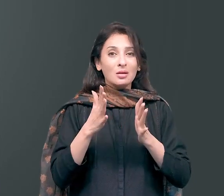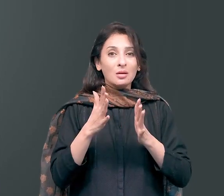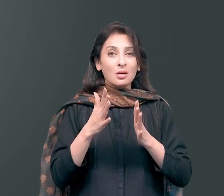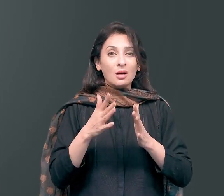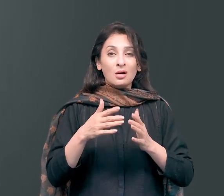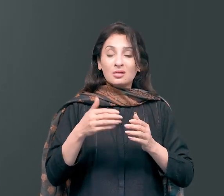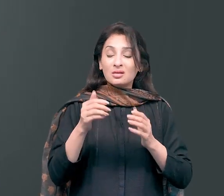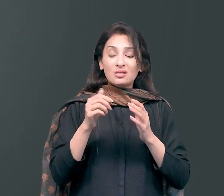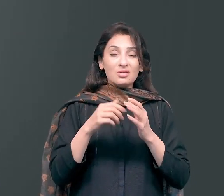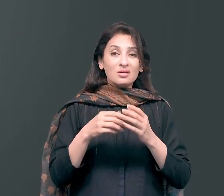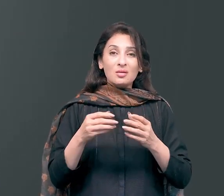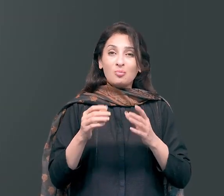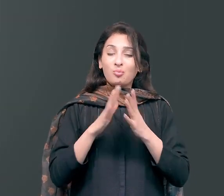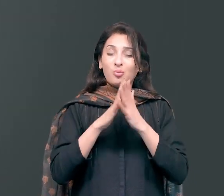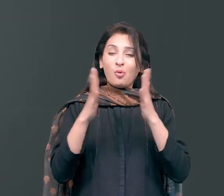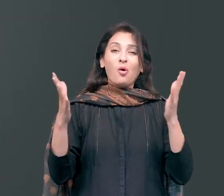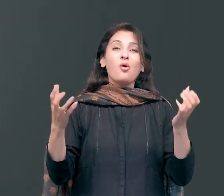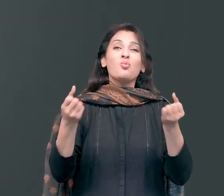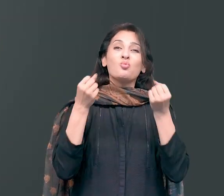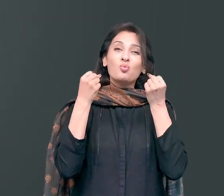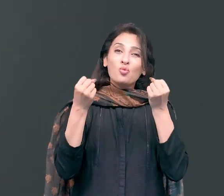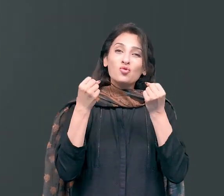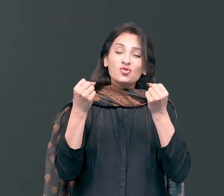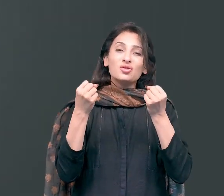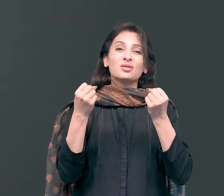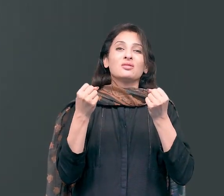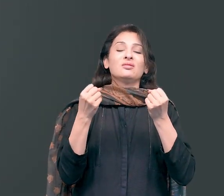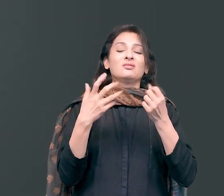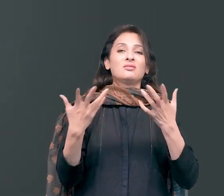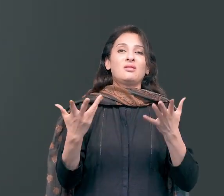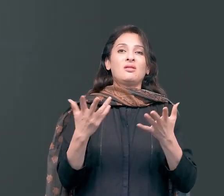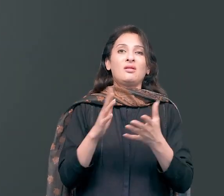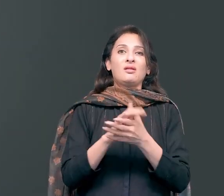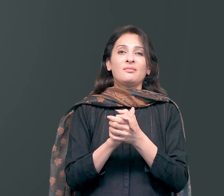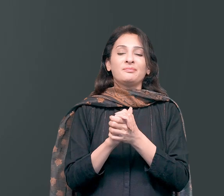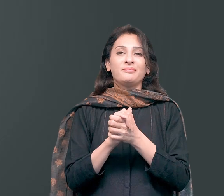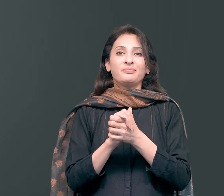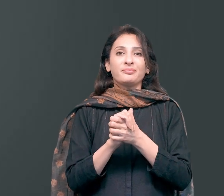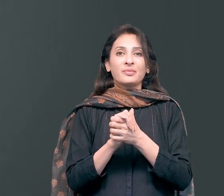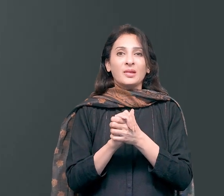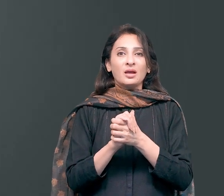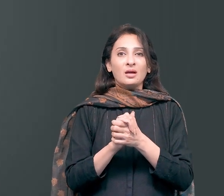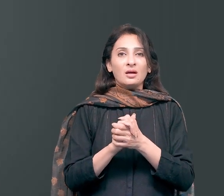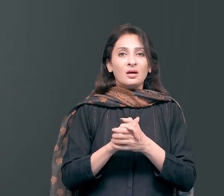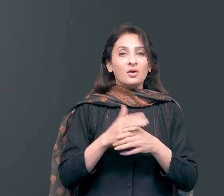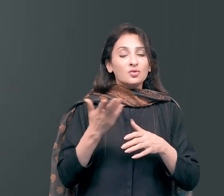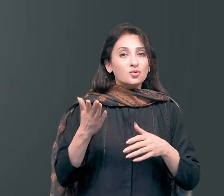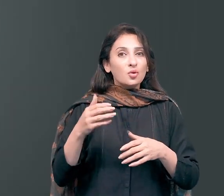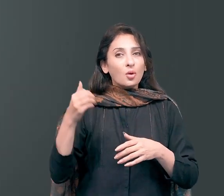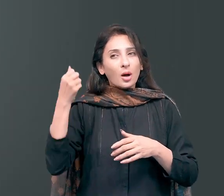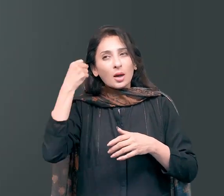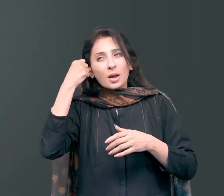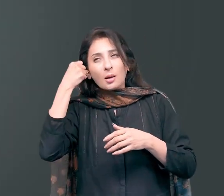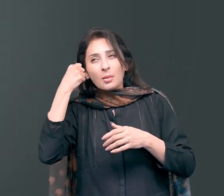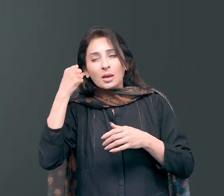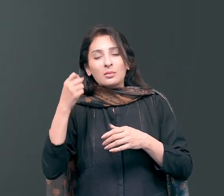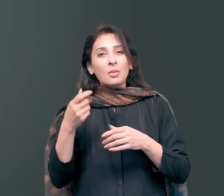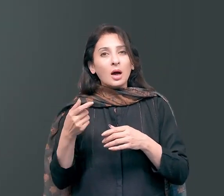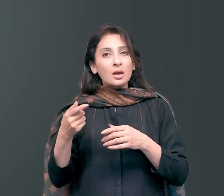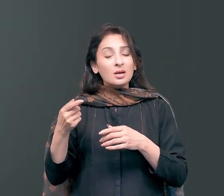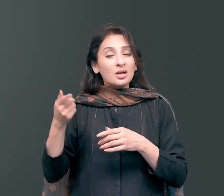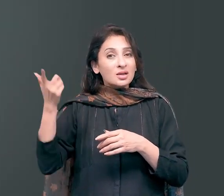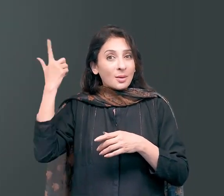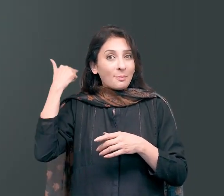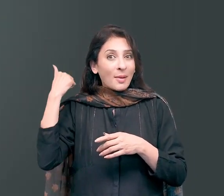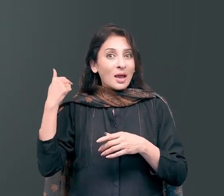ہے۔ یہ کوئی آسان نہیں تھا کہ مسلمان، ابھی اس وقت تک جب علامہ اقبال نے جب خطبہ دیا